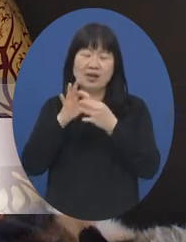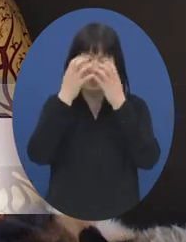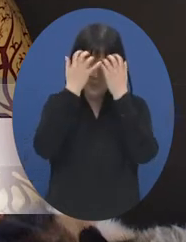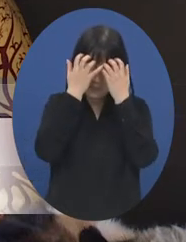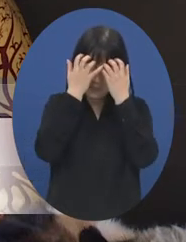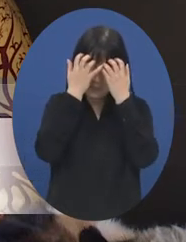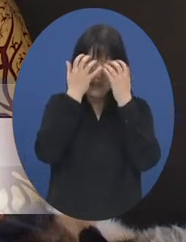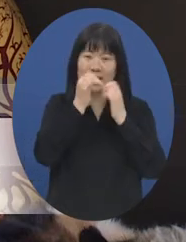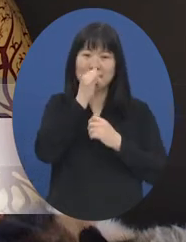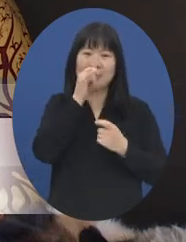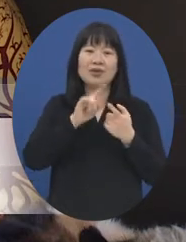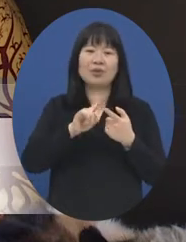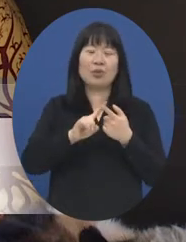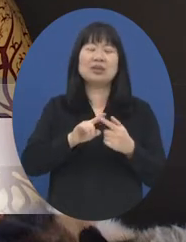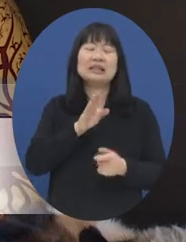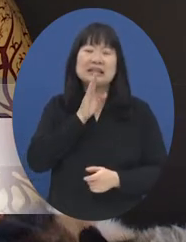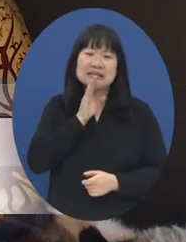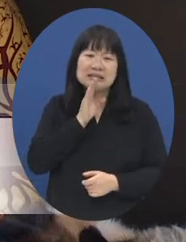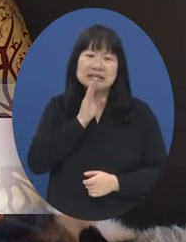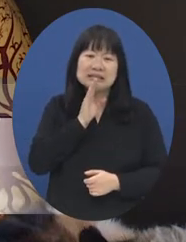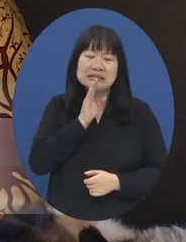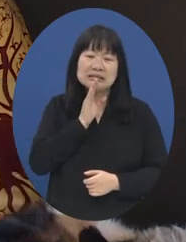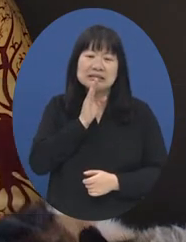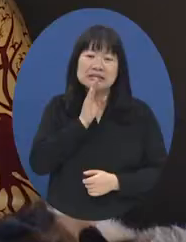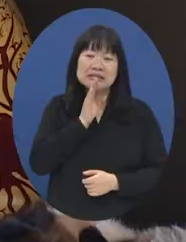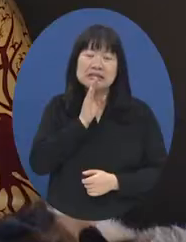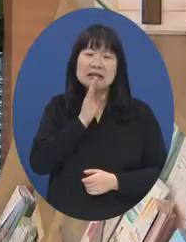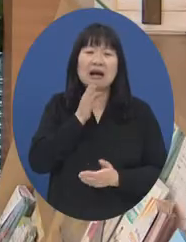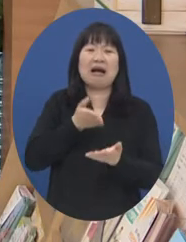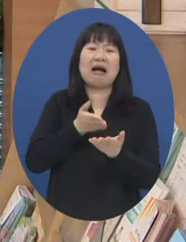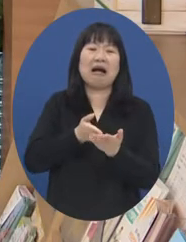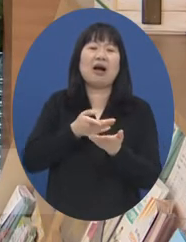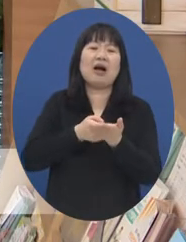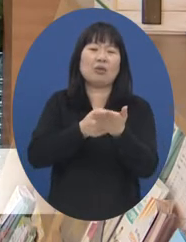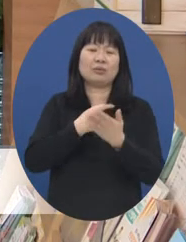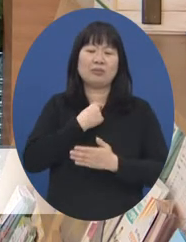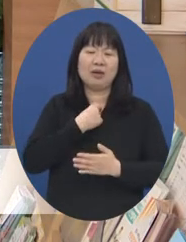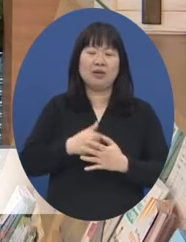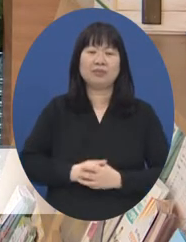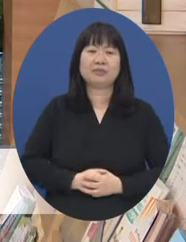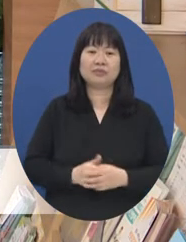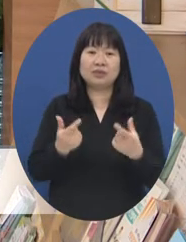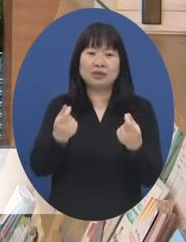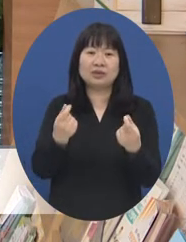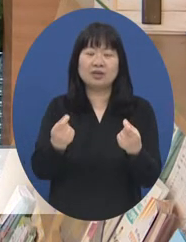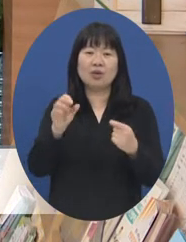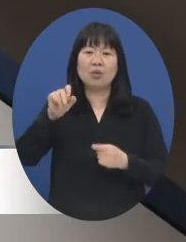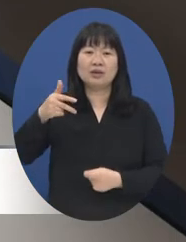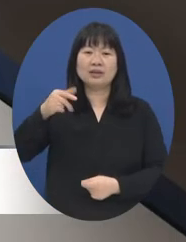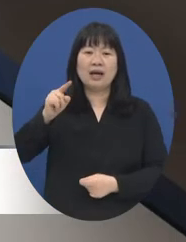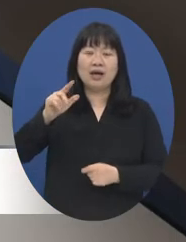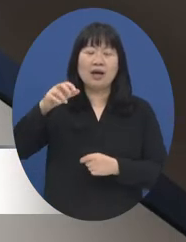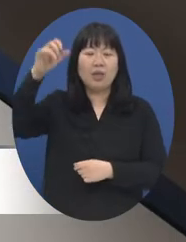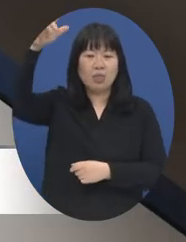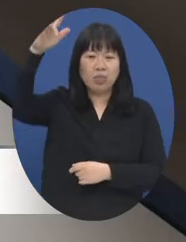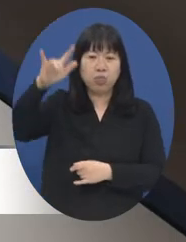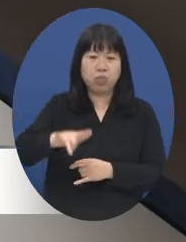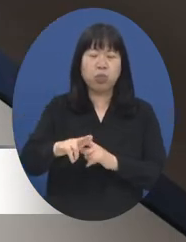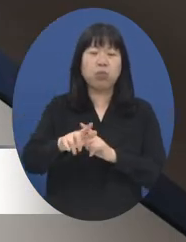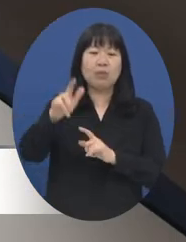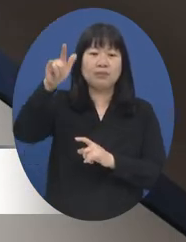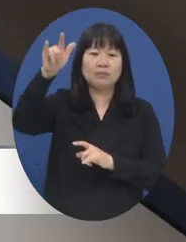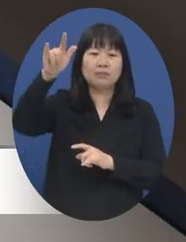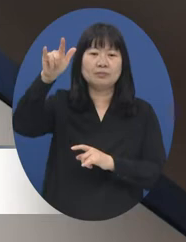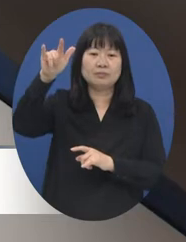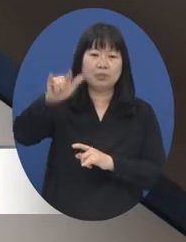것 그것은 나눈 채 인가 캄 하고 싶어요 주어져 어르신과 같이 원자폭탄 1 직접적인 피해를 입은 피해자의 3